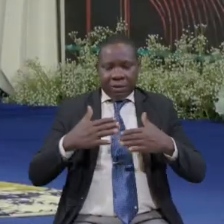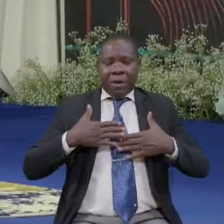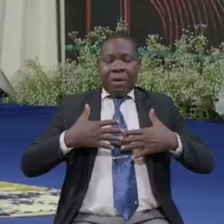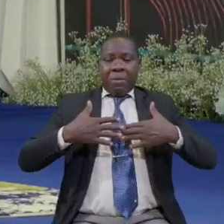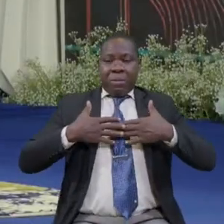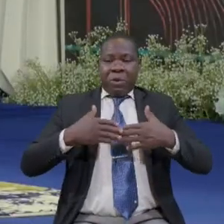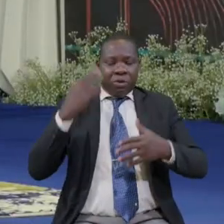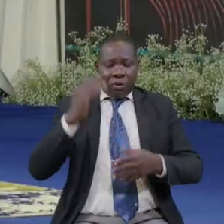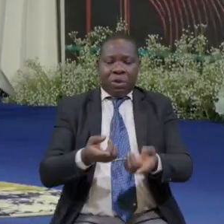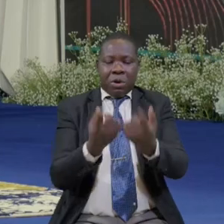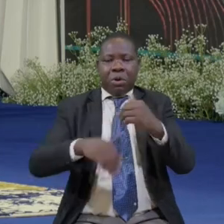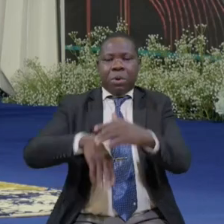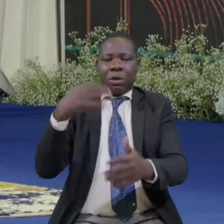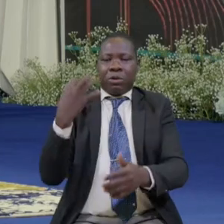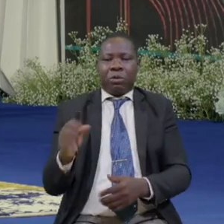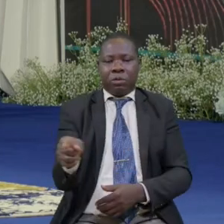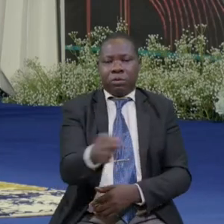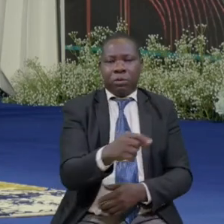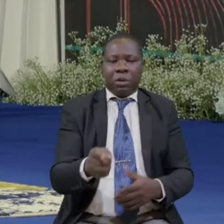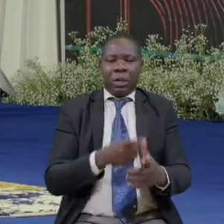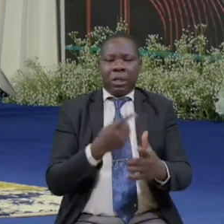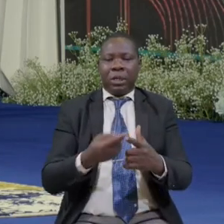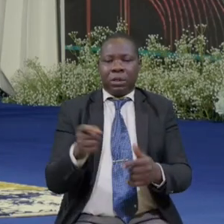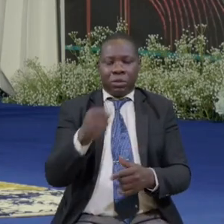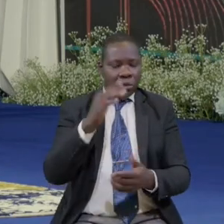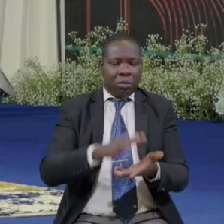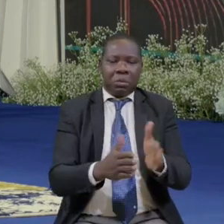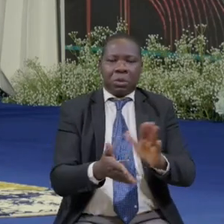sera expié, et puis